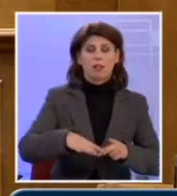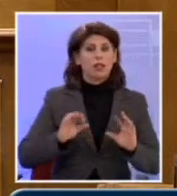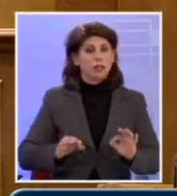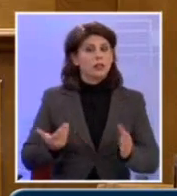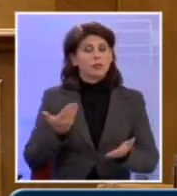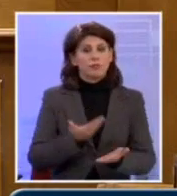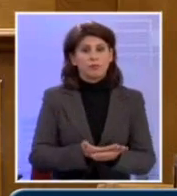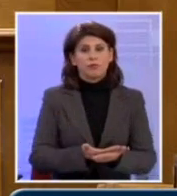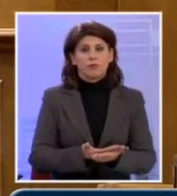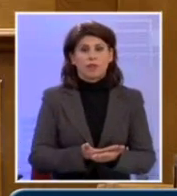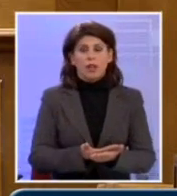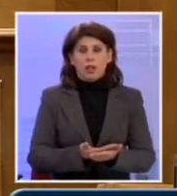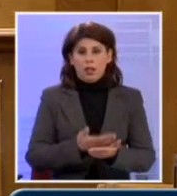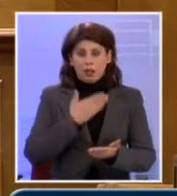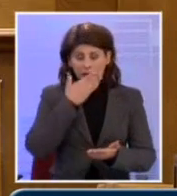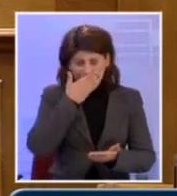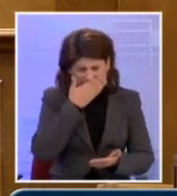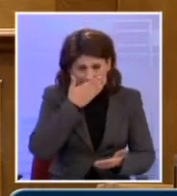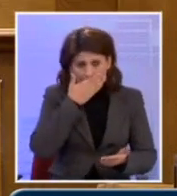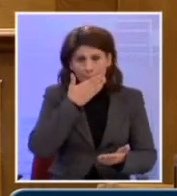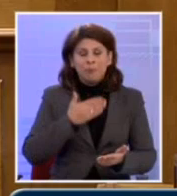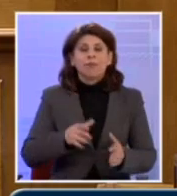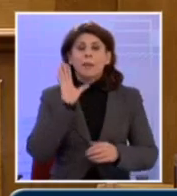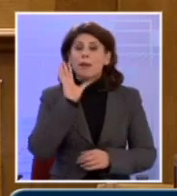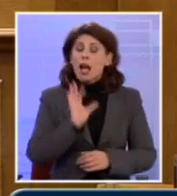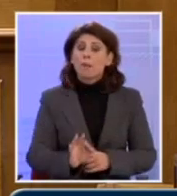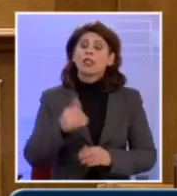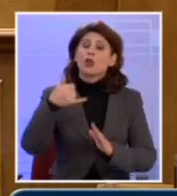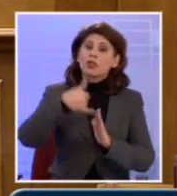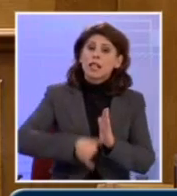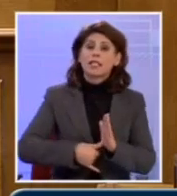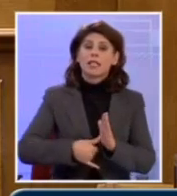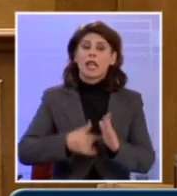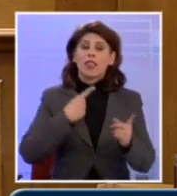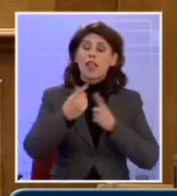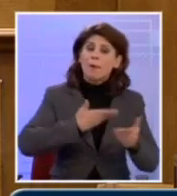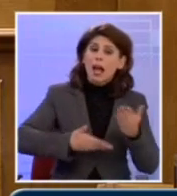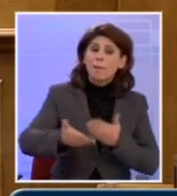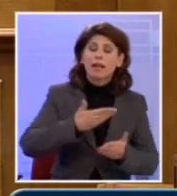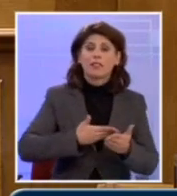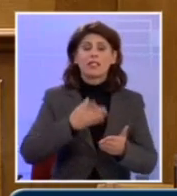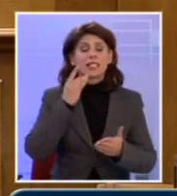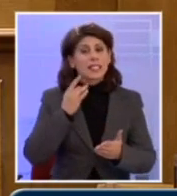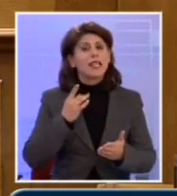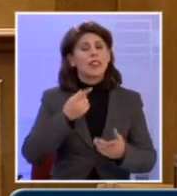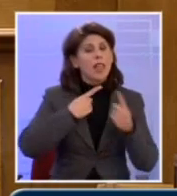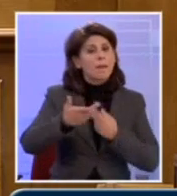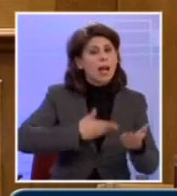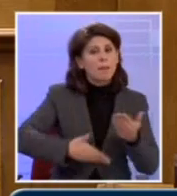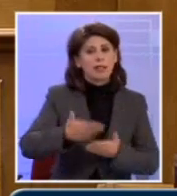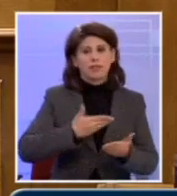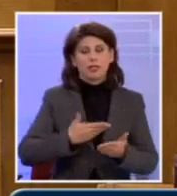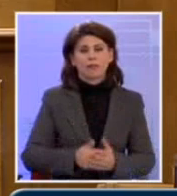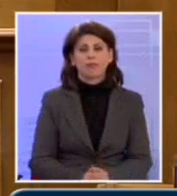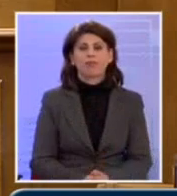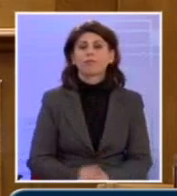ζήτησε να γίνει επιτέλους πραγματική, ουσιαστική διαπραγμάτευση, σκληρή πραγματική διαπραγμάτευση